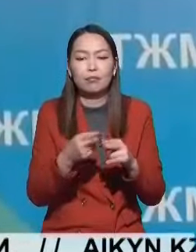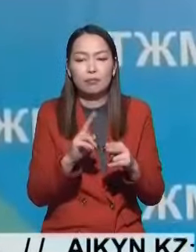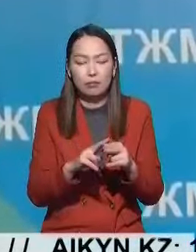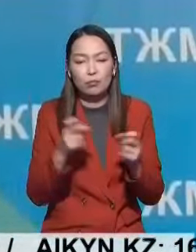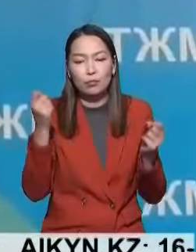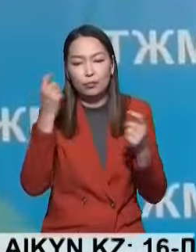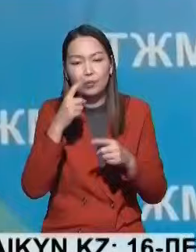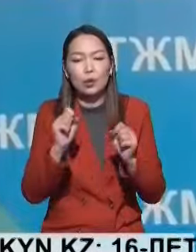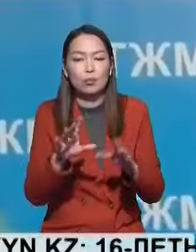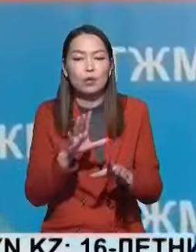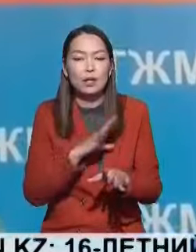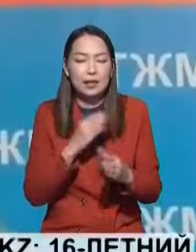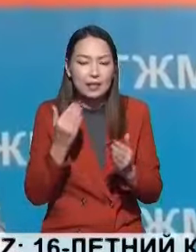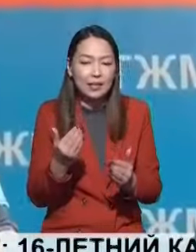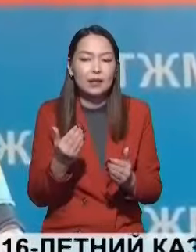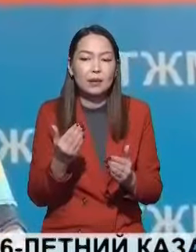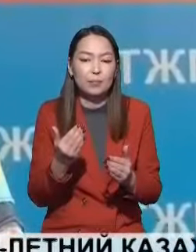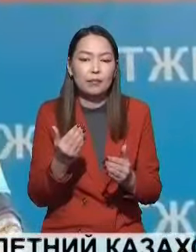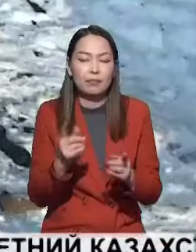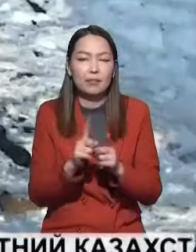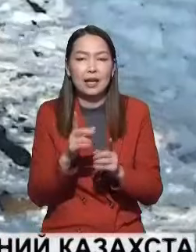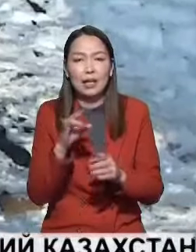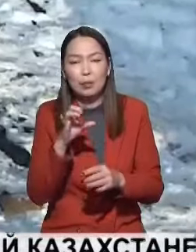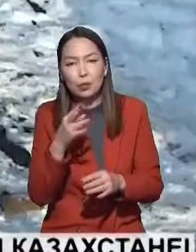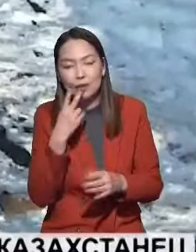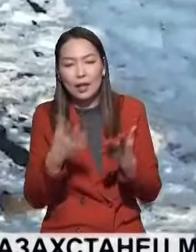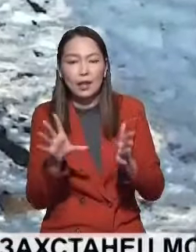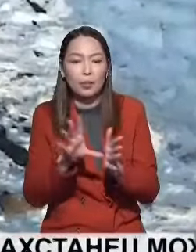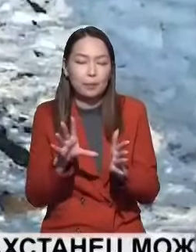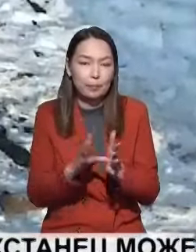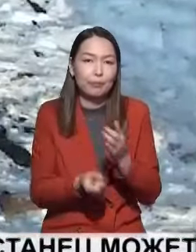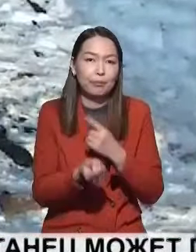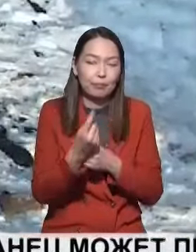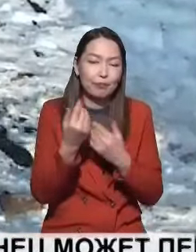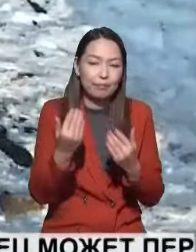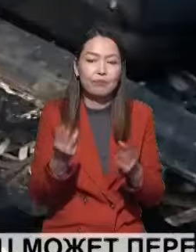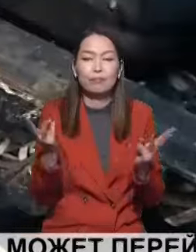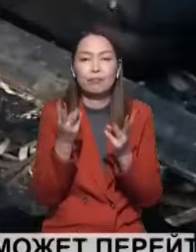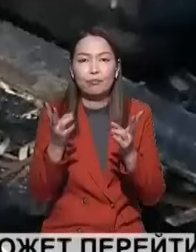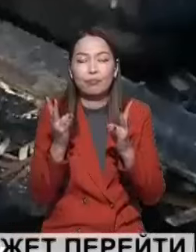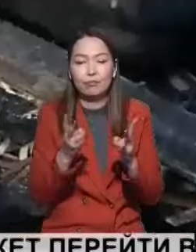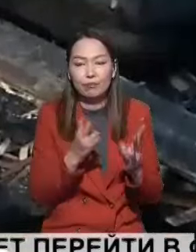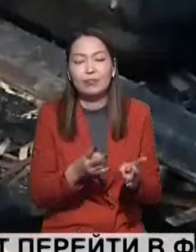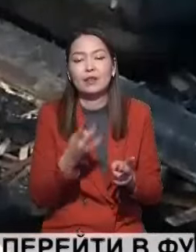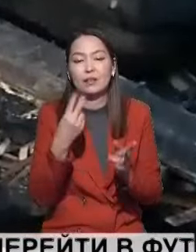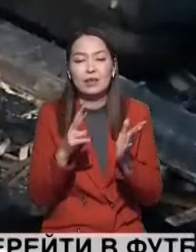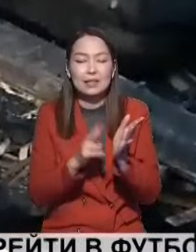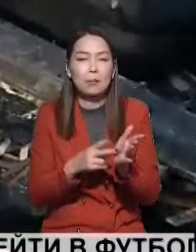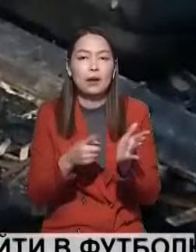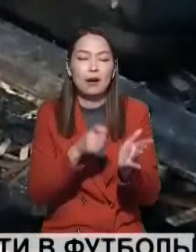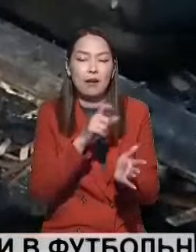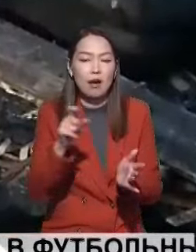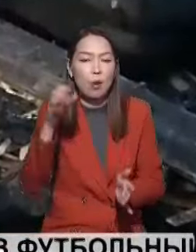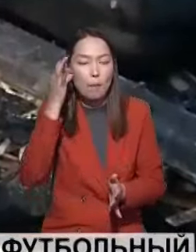возможно, непотушенные спички либо сигареты. В этом году от огня при пожаре пострадали 27 карагандинцев, напомнили